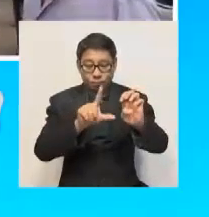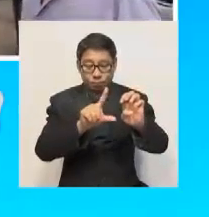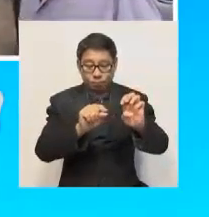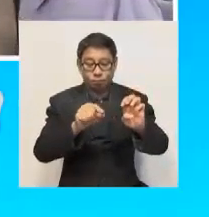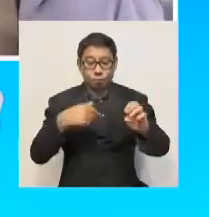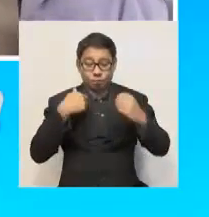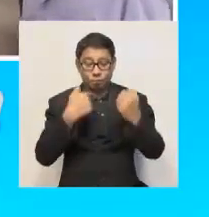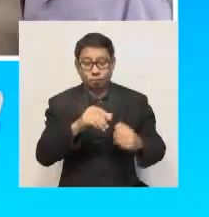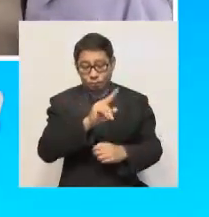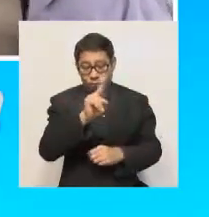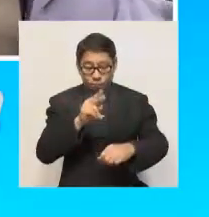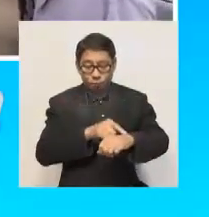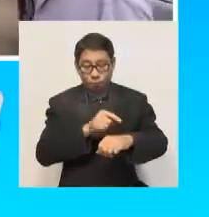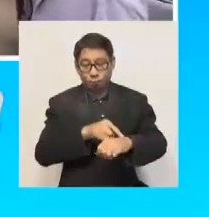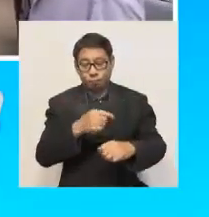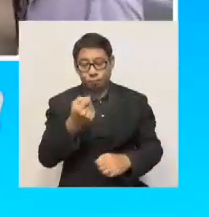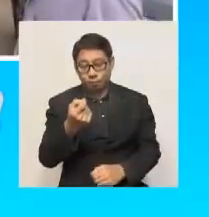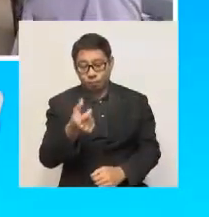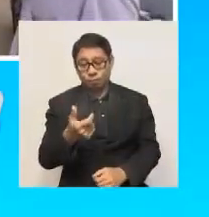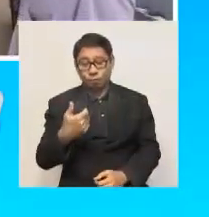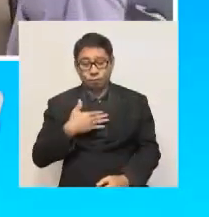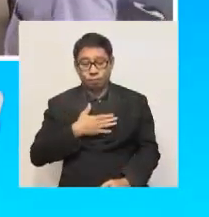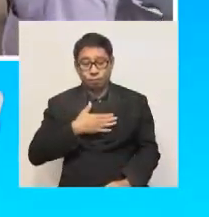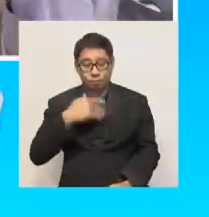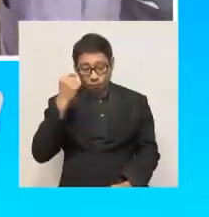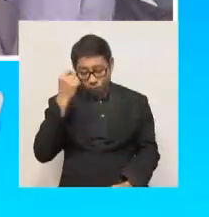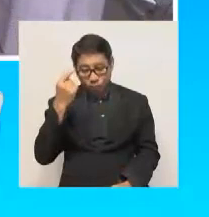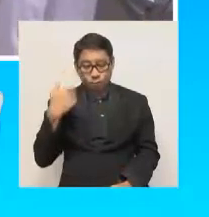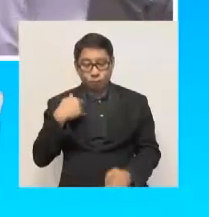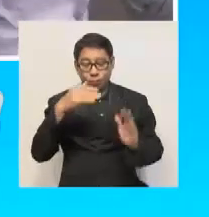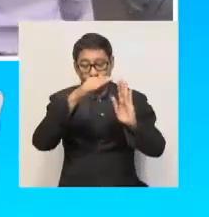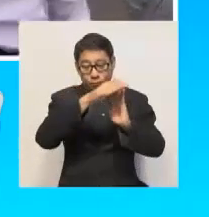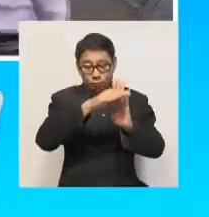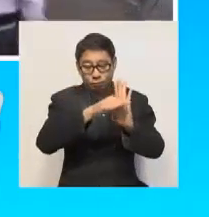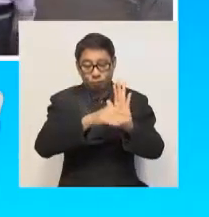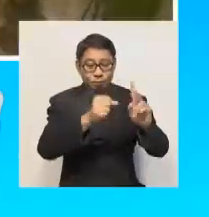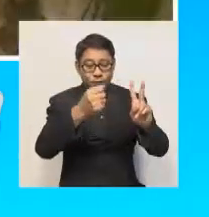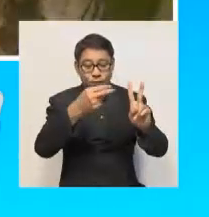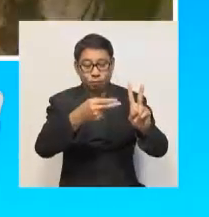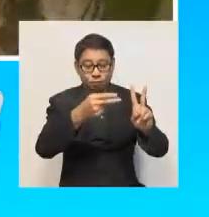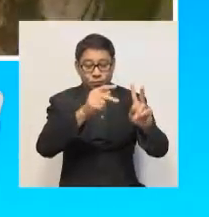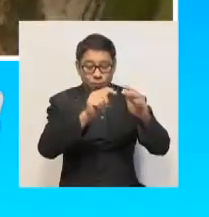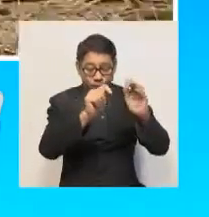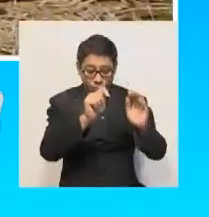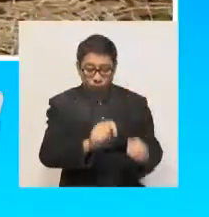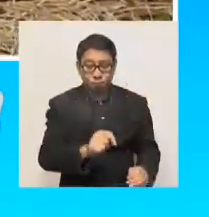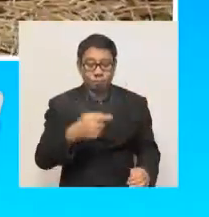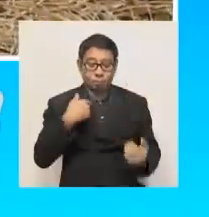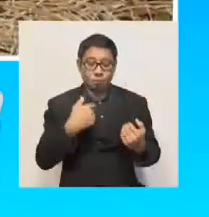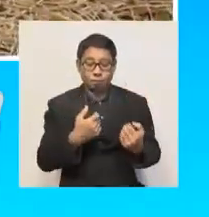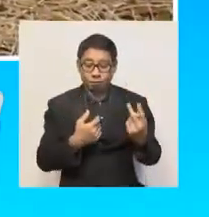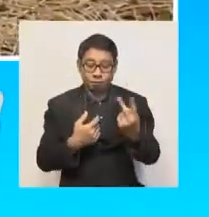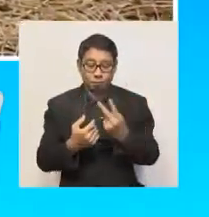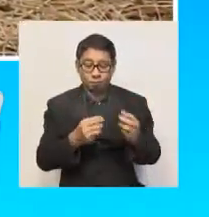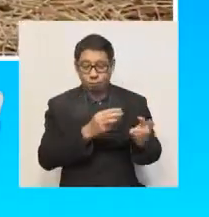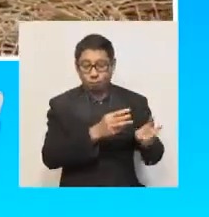นะครับต้องใช้เวลานิดนึงผมเข้าใจว่ามันมีขั้นตอนทางเทคนิคที่จะต้องจัดการซึ่งทั้งสองมาตรการนี้ได้